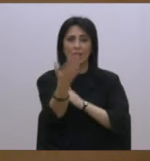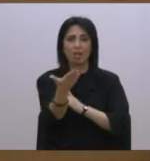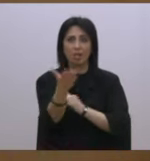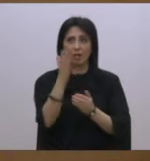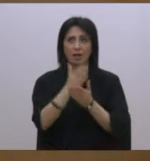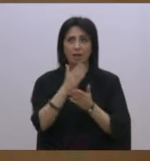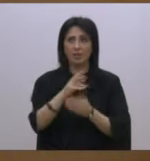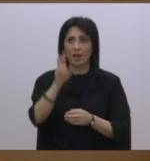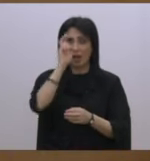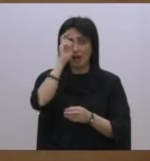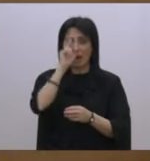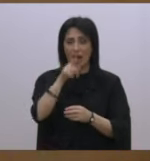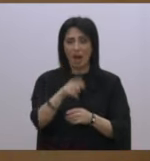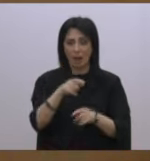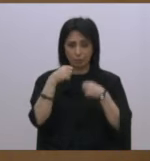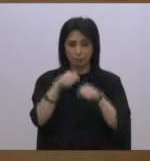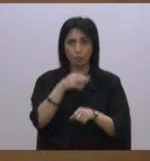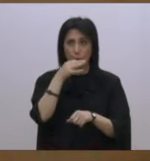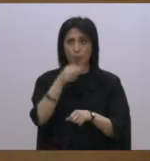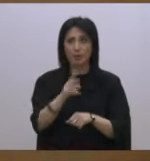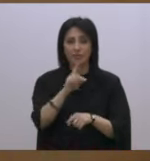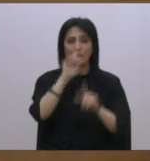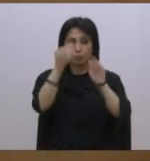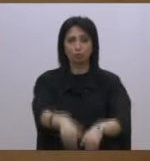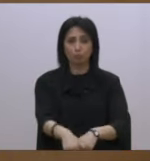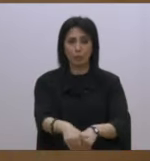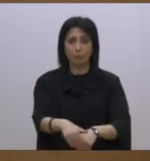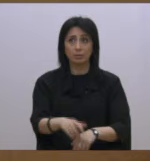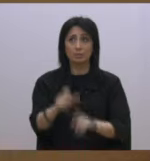და ხელისუფლებას აკრიტიკებ მუდმივად და იქნებ გაჩერდე